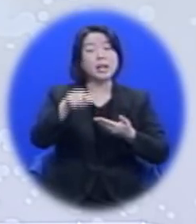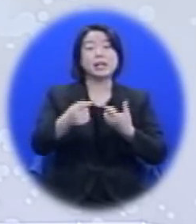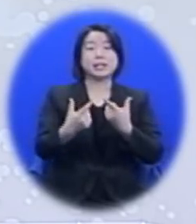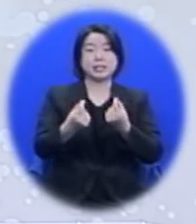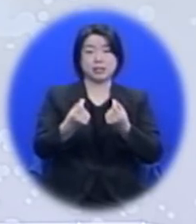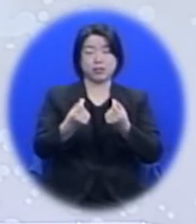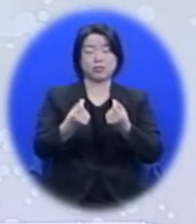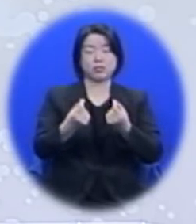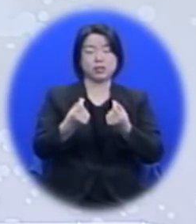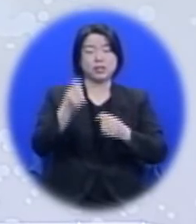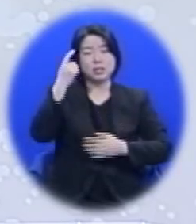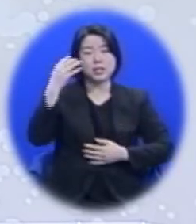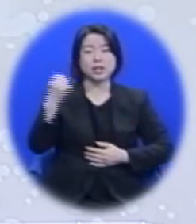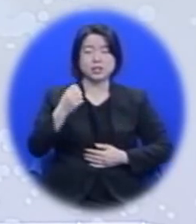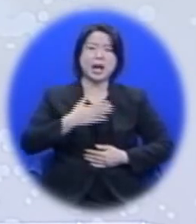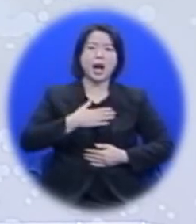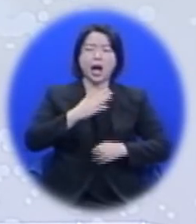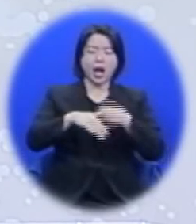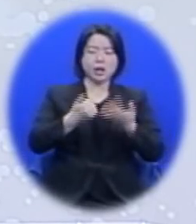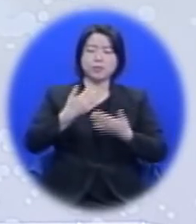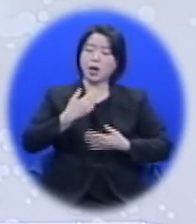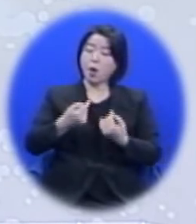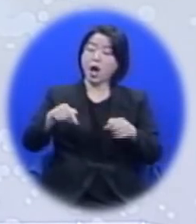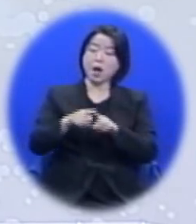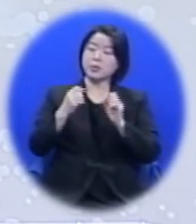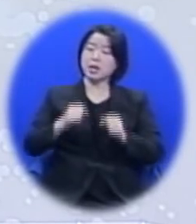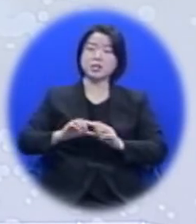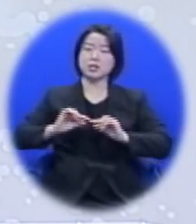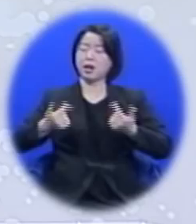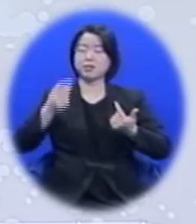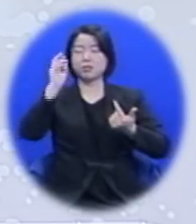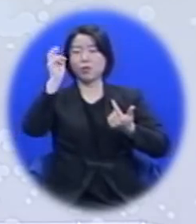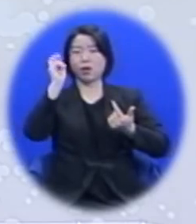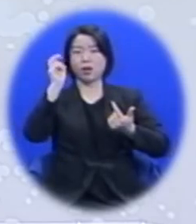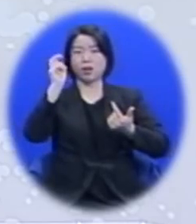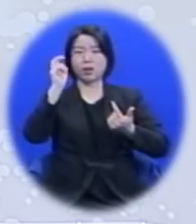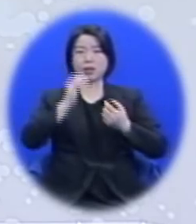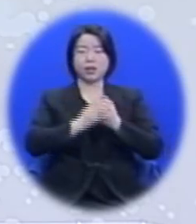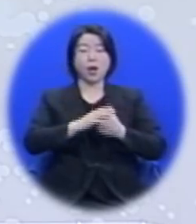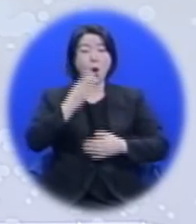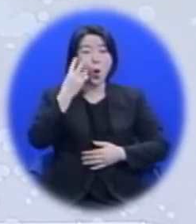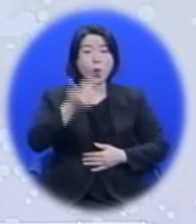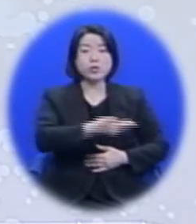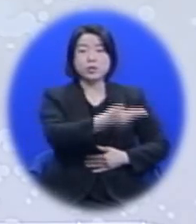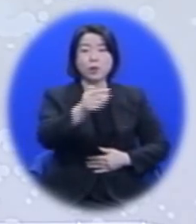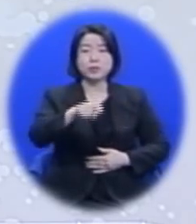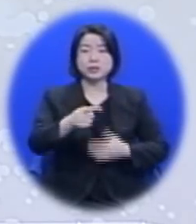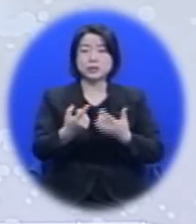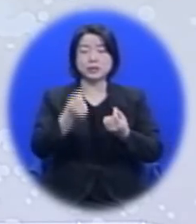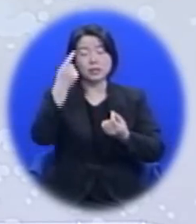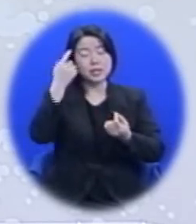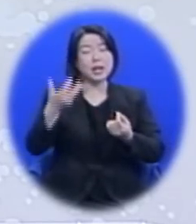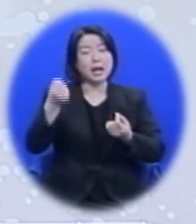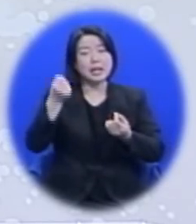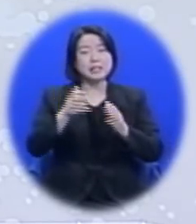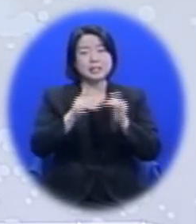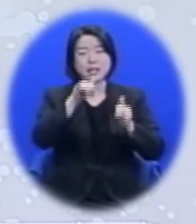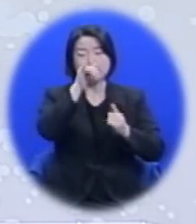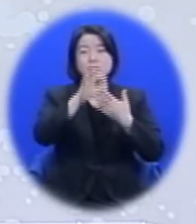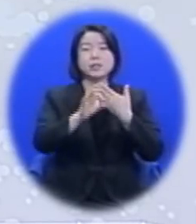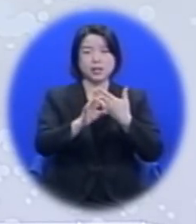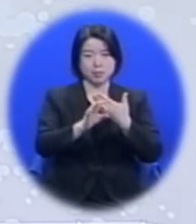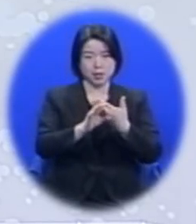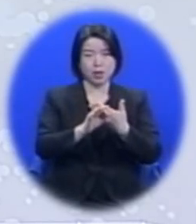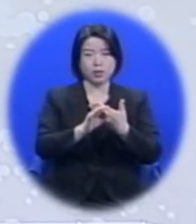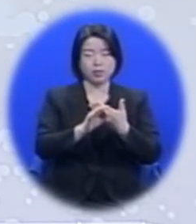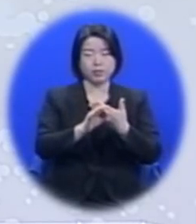하나님은 나와 함께 하시지는 않을 거야, 혹시 여러분 그렇게 생각하시는 분이 있다면